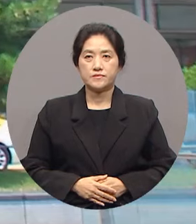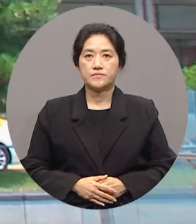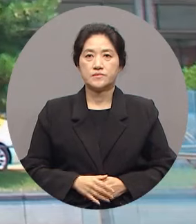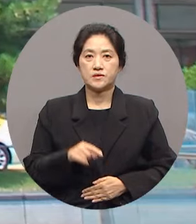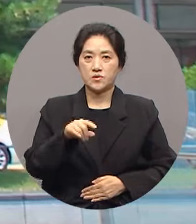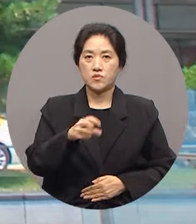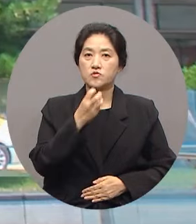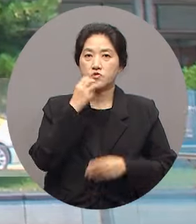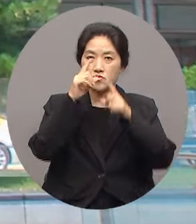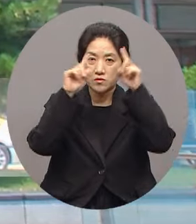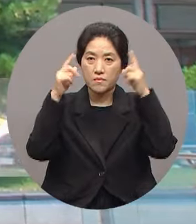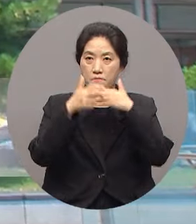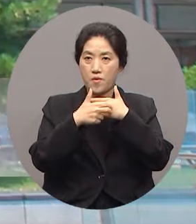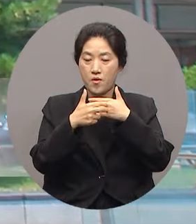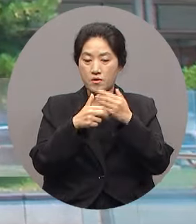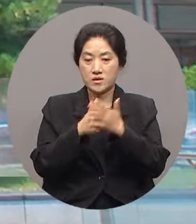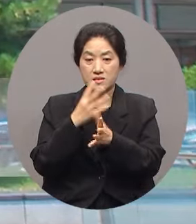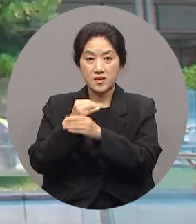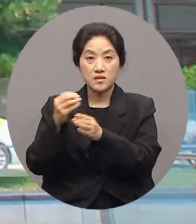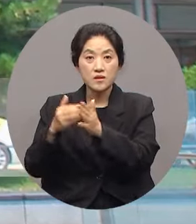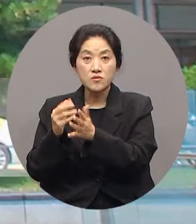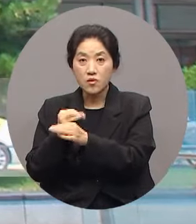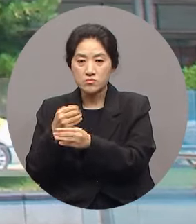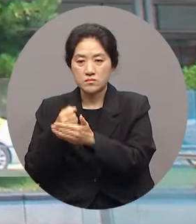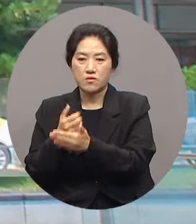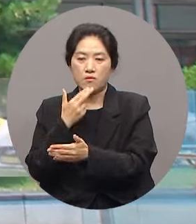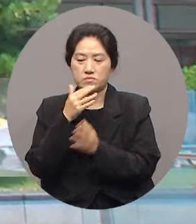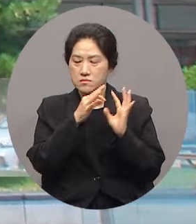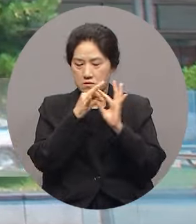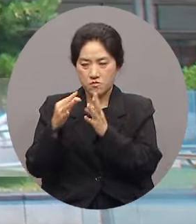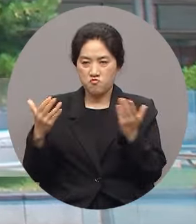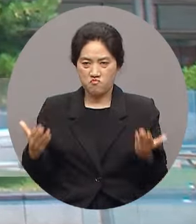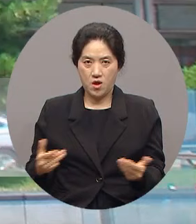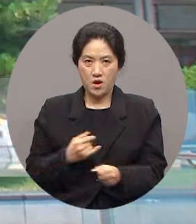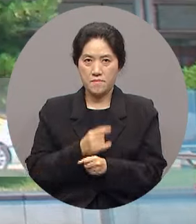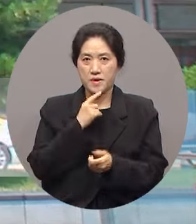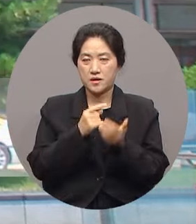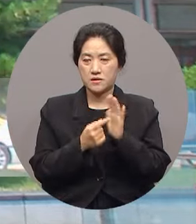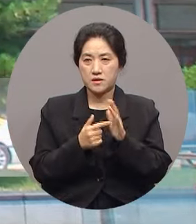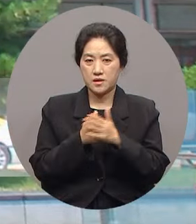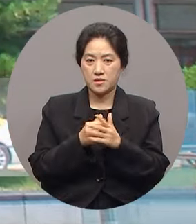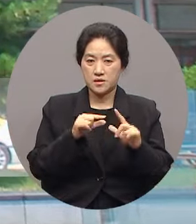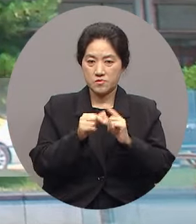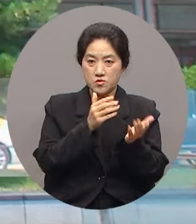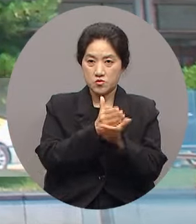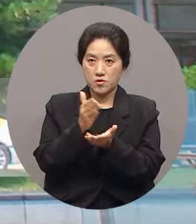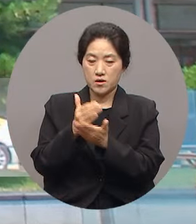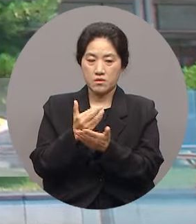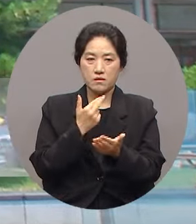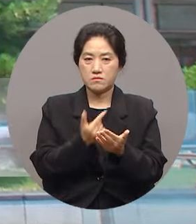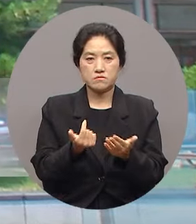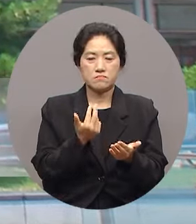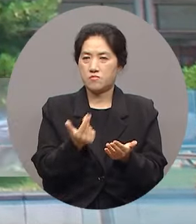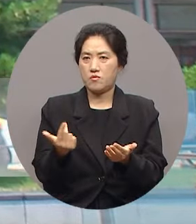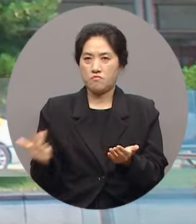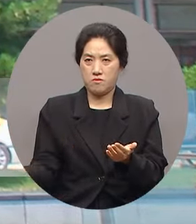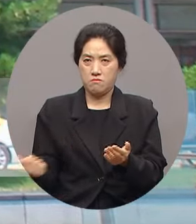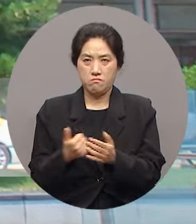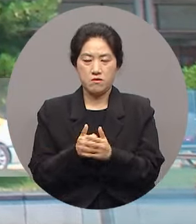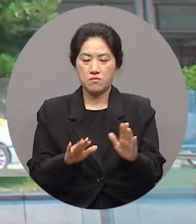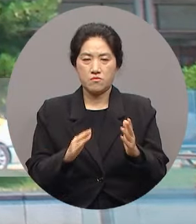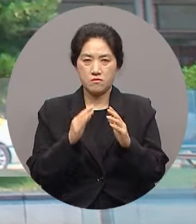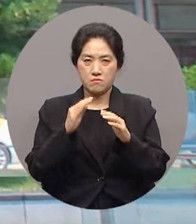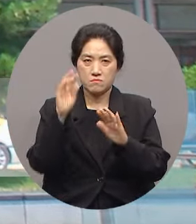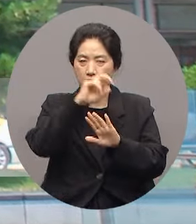네, 이곳 서울대병원은 무기한 휴진이라는 방침을 유지하고 있습니다. 일부 진료과는 텅 비어 있는 모습이었고요.